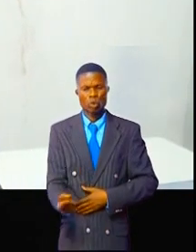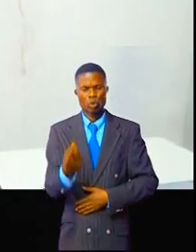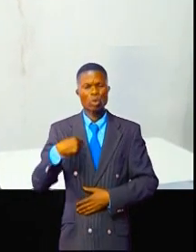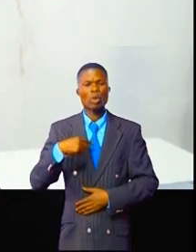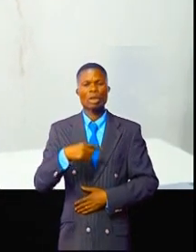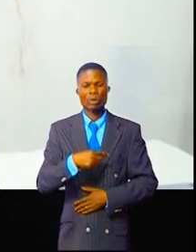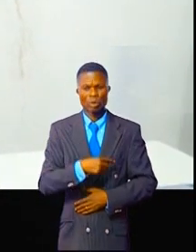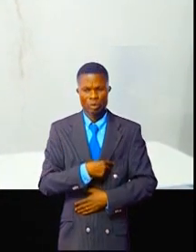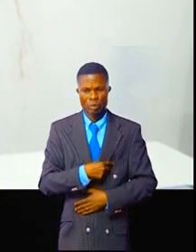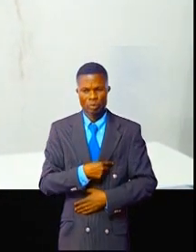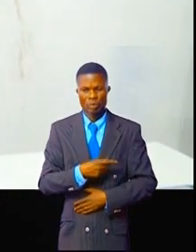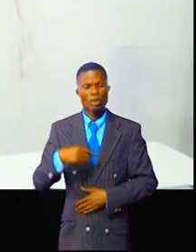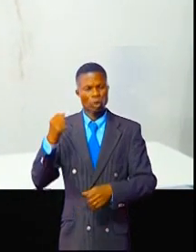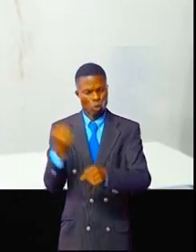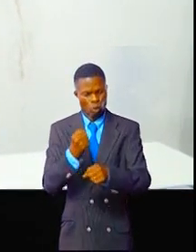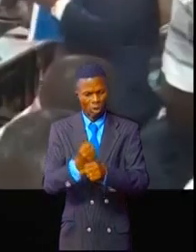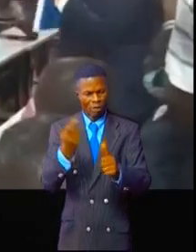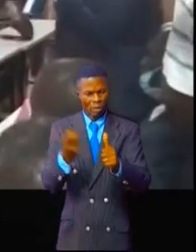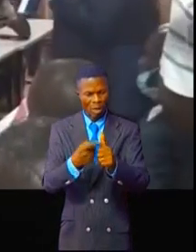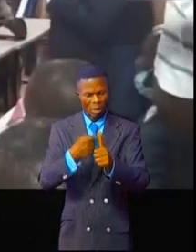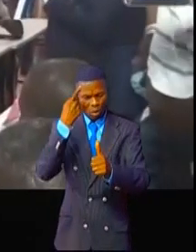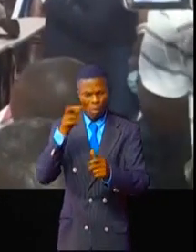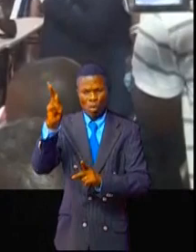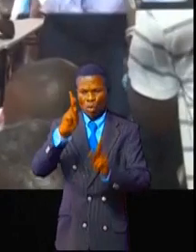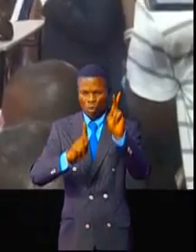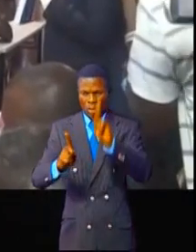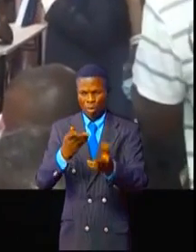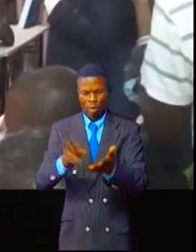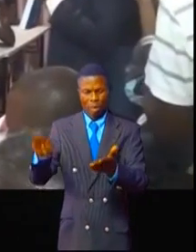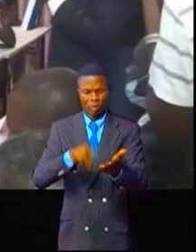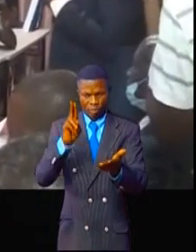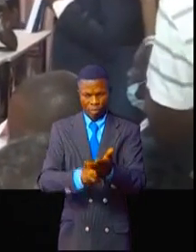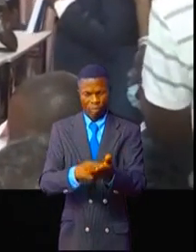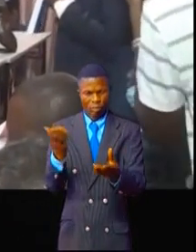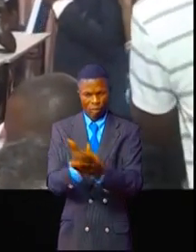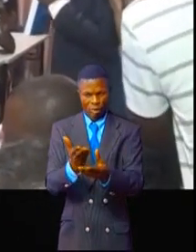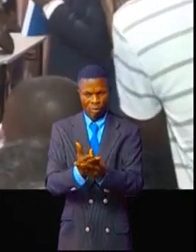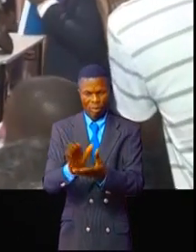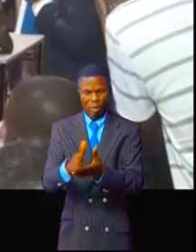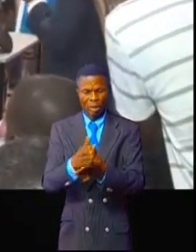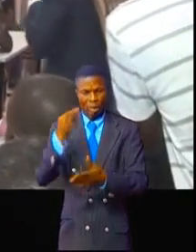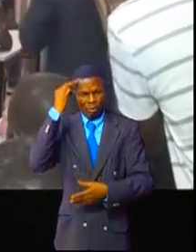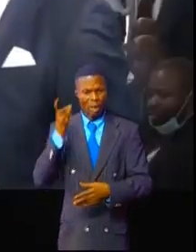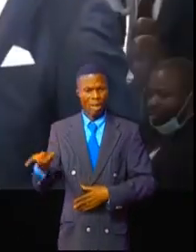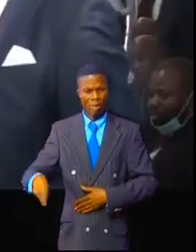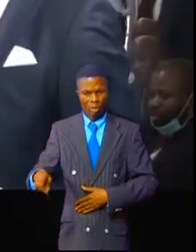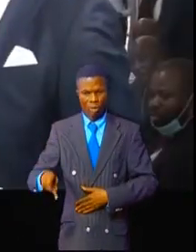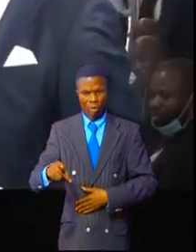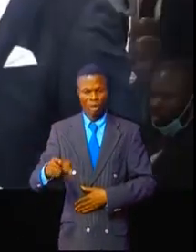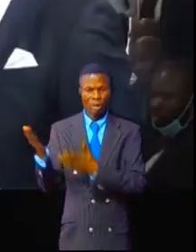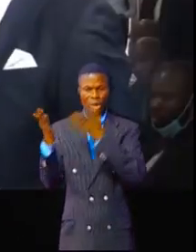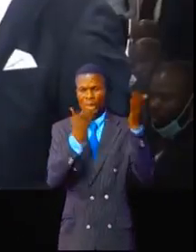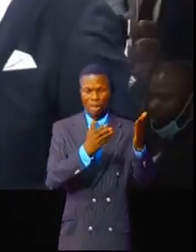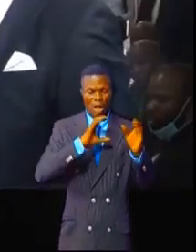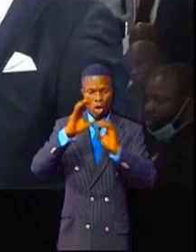nous sommes ici de noter que la scientifique de ce contrat s'est fait entre le ministre provincial des transports et voies